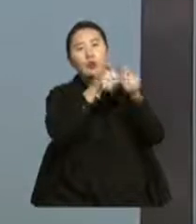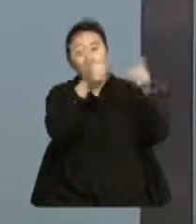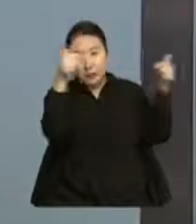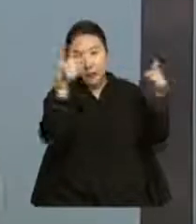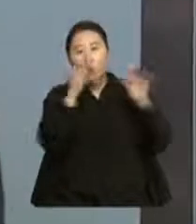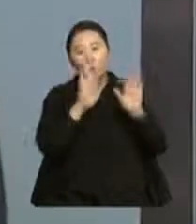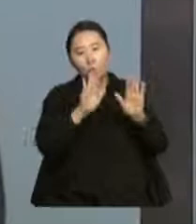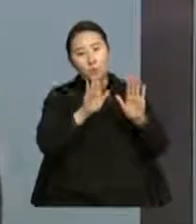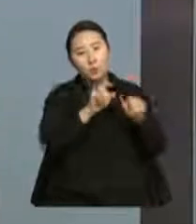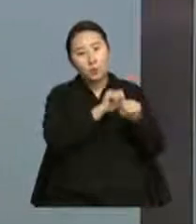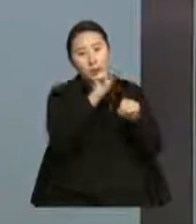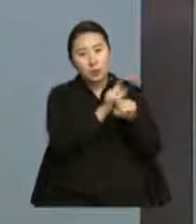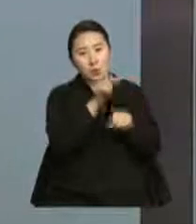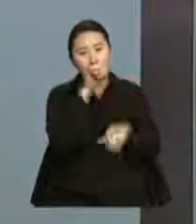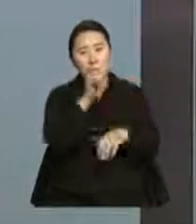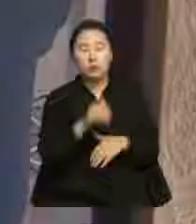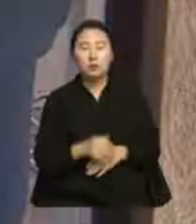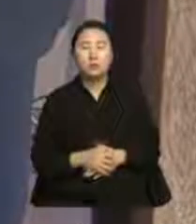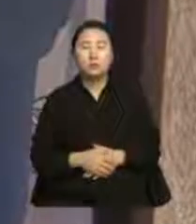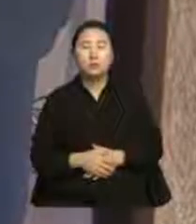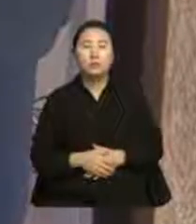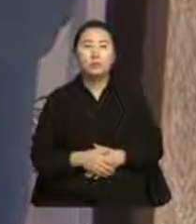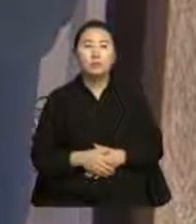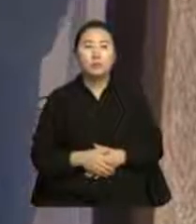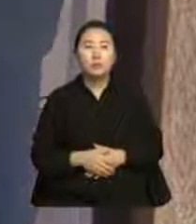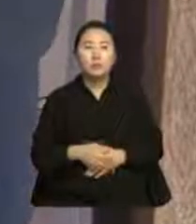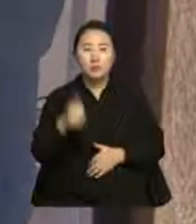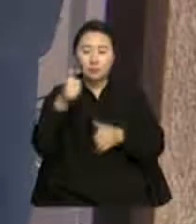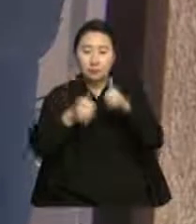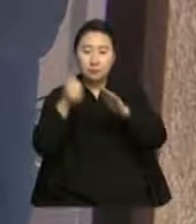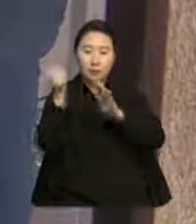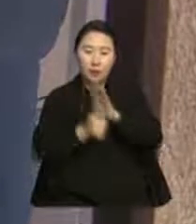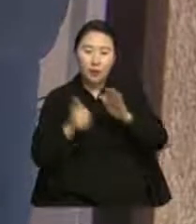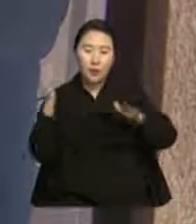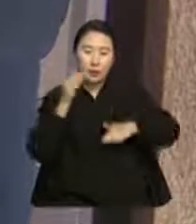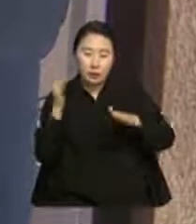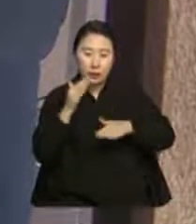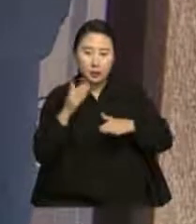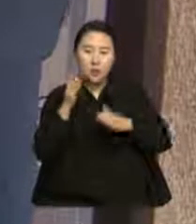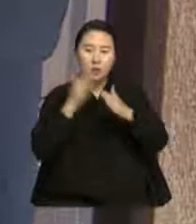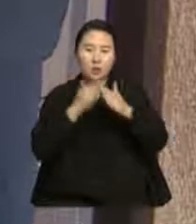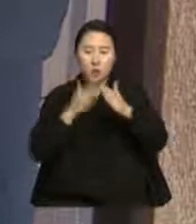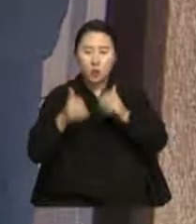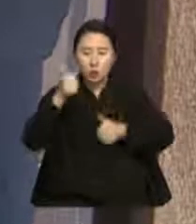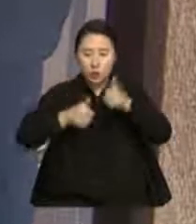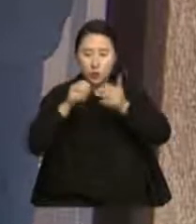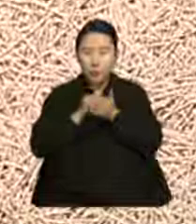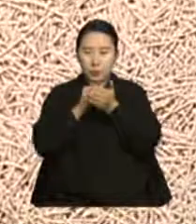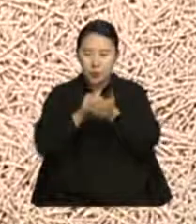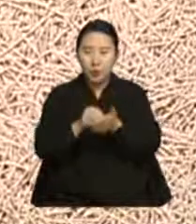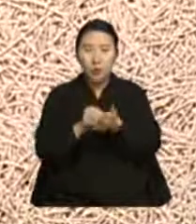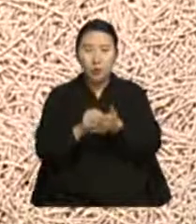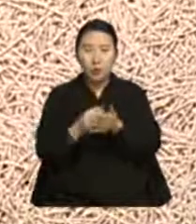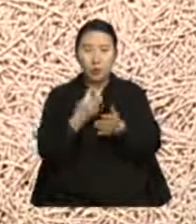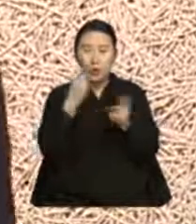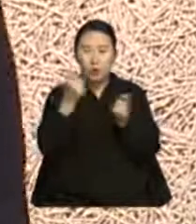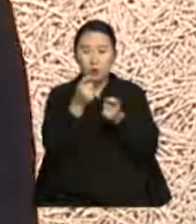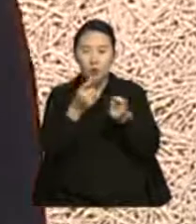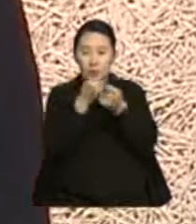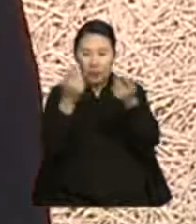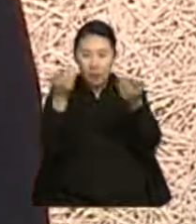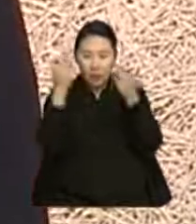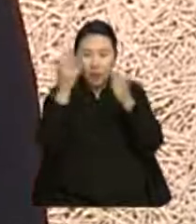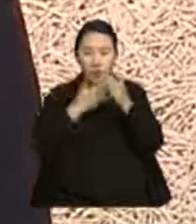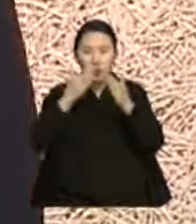게 올해 수능의 좀 특징이라고 볼수 있습니다. 수시에서 탈락한 수험생들이 정시로 넘어가는 데다 수도권 주요